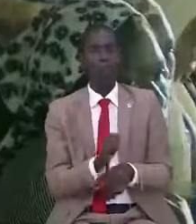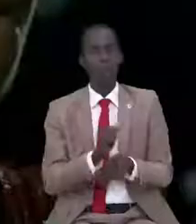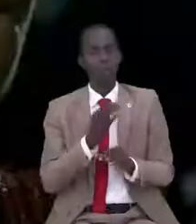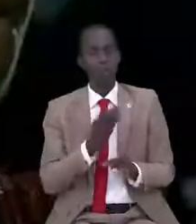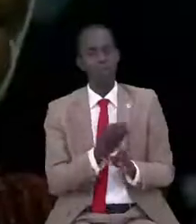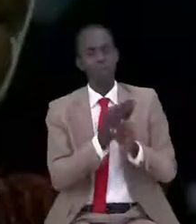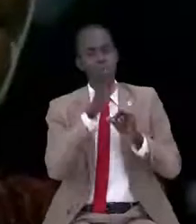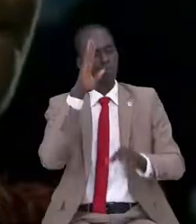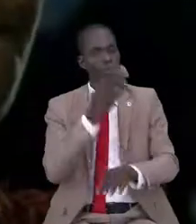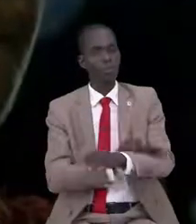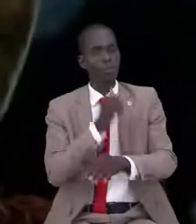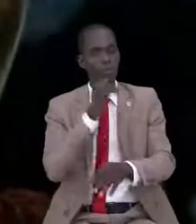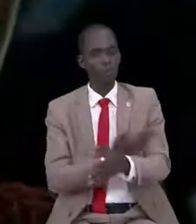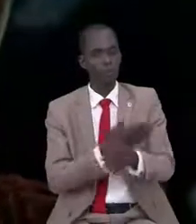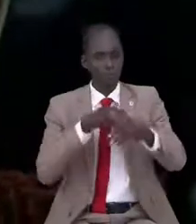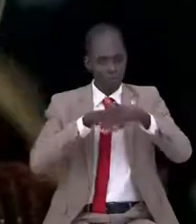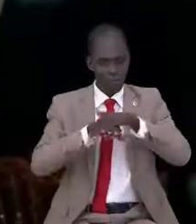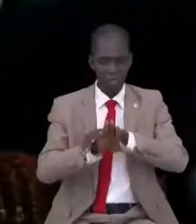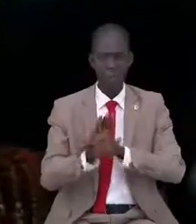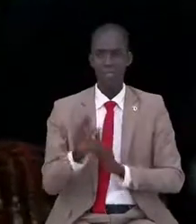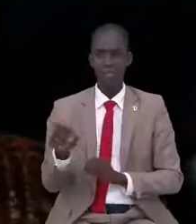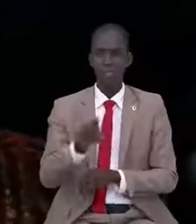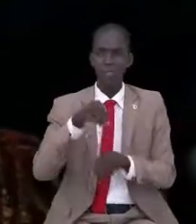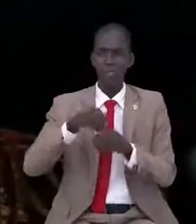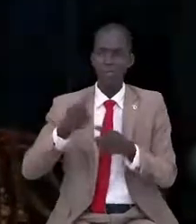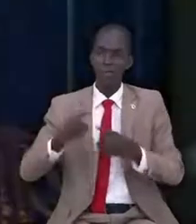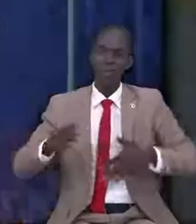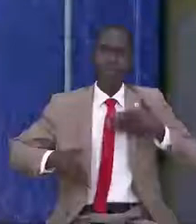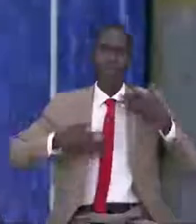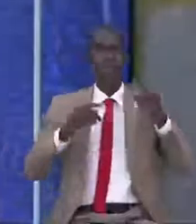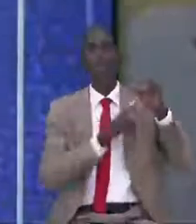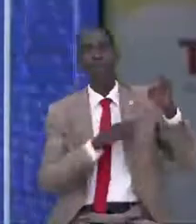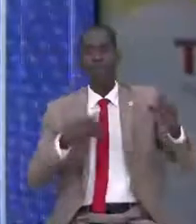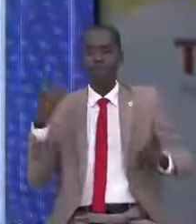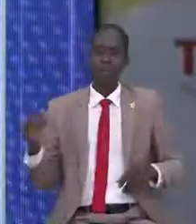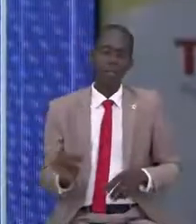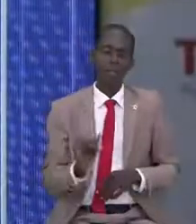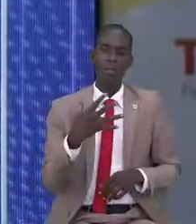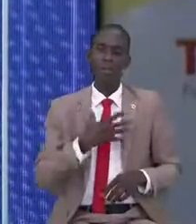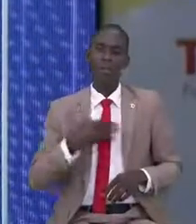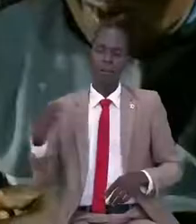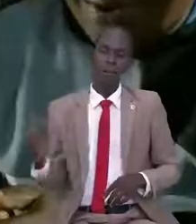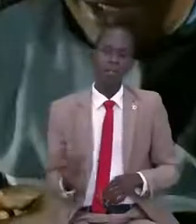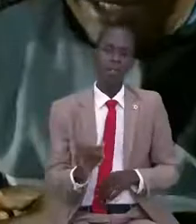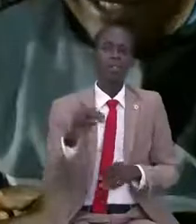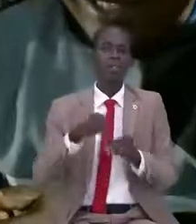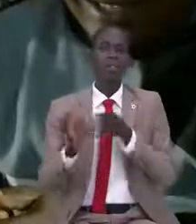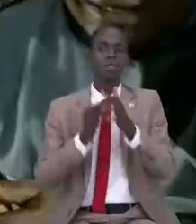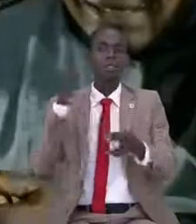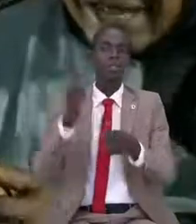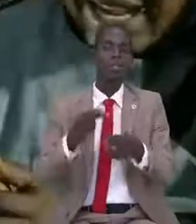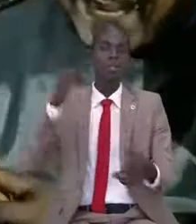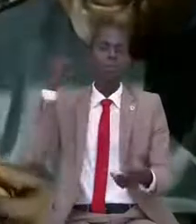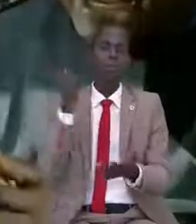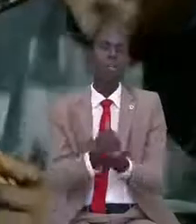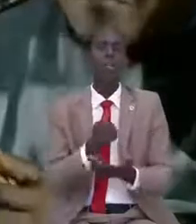Fidèle serviteur, fidèle sœur, fidèle fille, fidèle fils, entre dans la joie du Seigneur pour toujours au